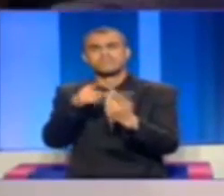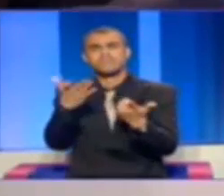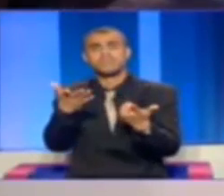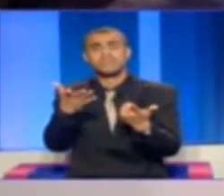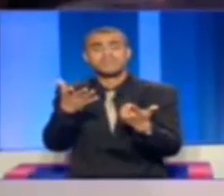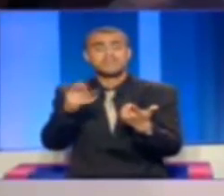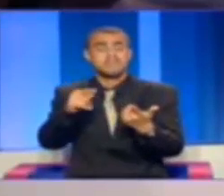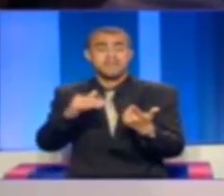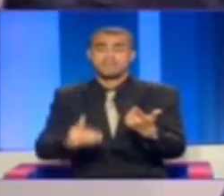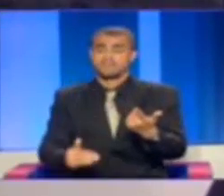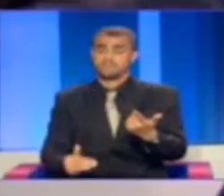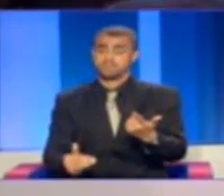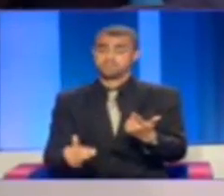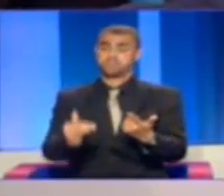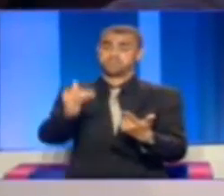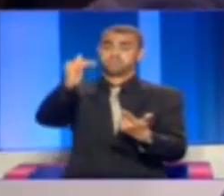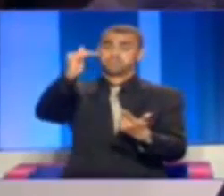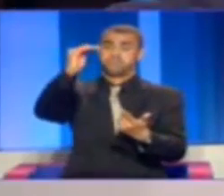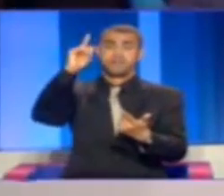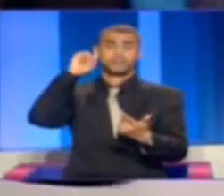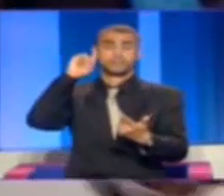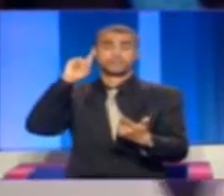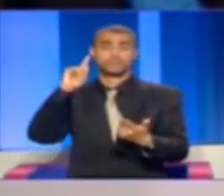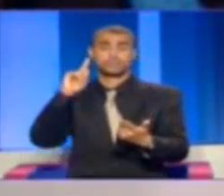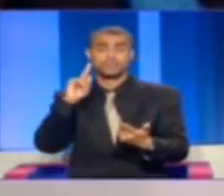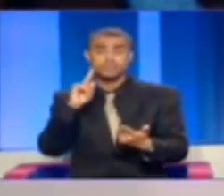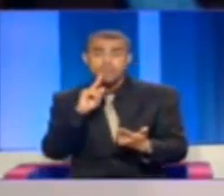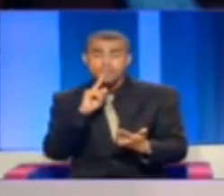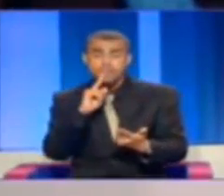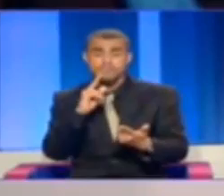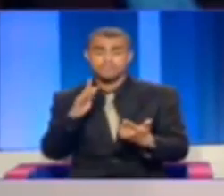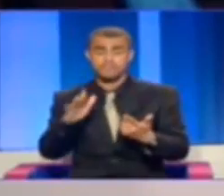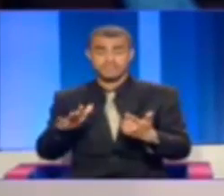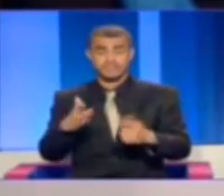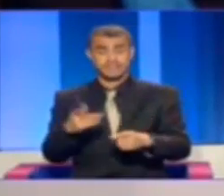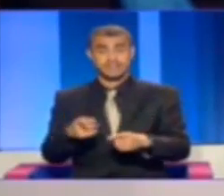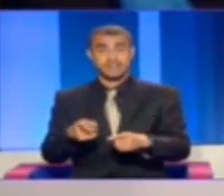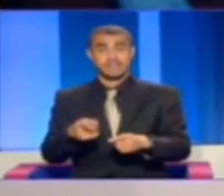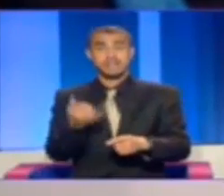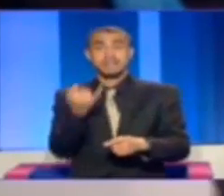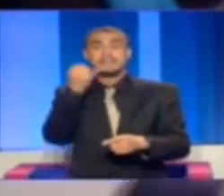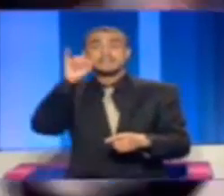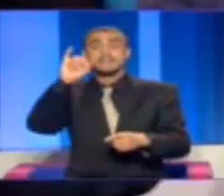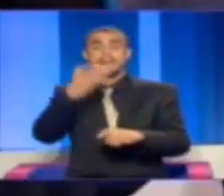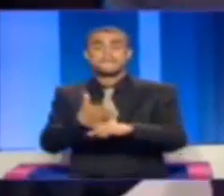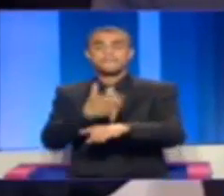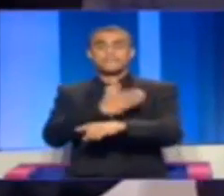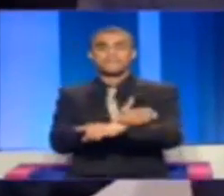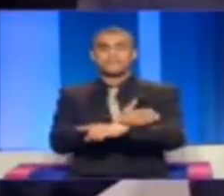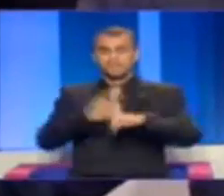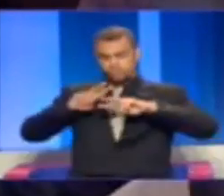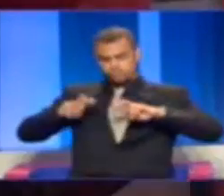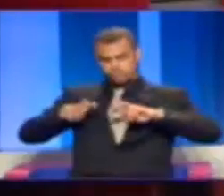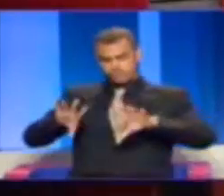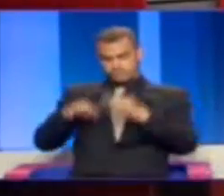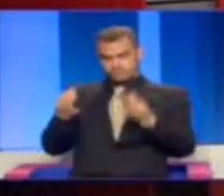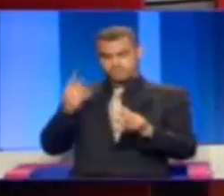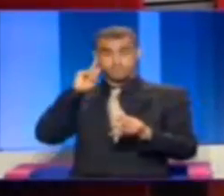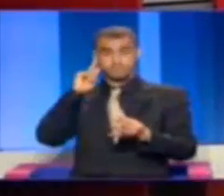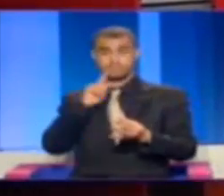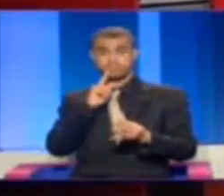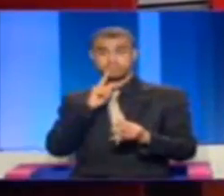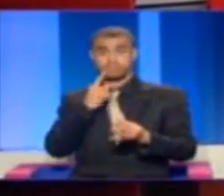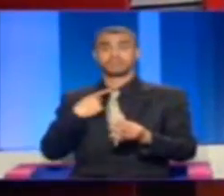لهذا السيد اللي وصل البالغ ولا عصم بهذا الشكل هذا. الى كشفنا مبكرا على هذ الاطفال كيف جميع التجارب، كشفنا